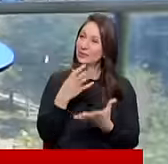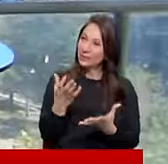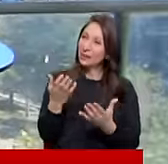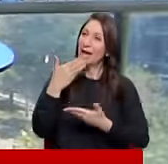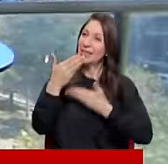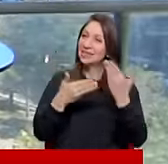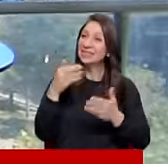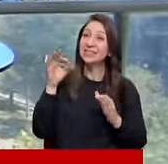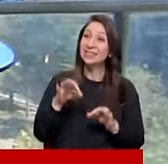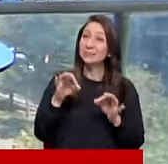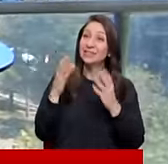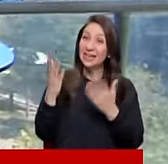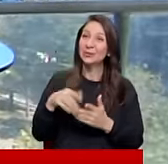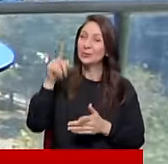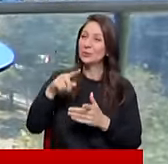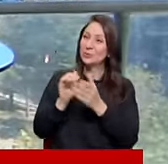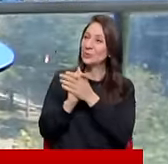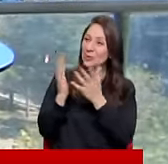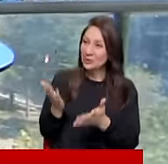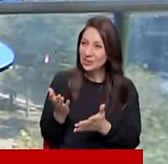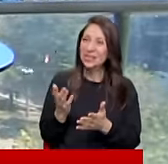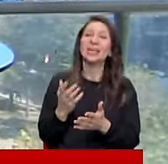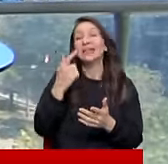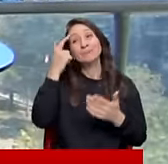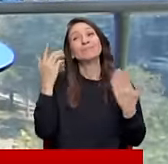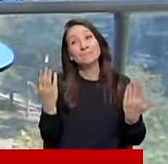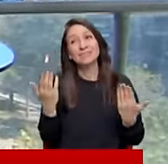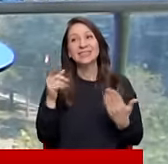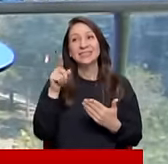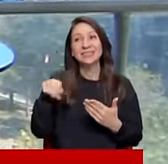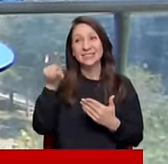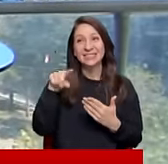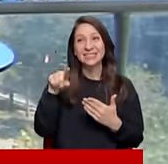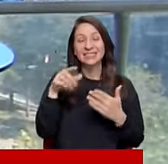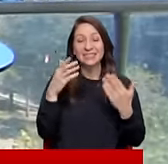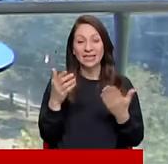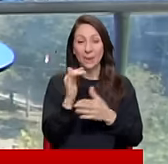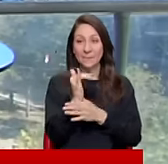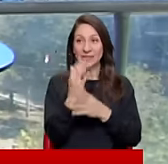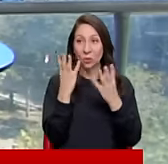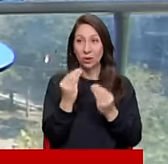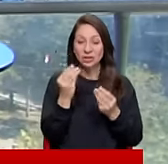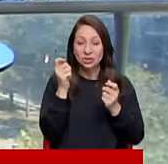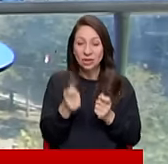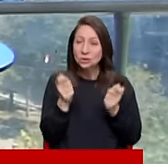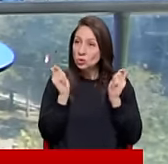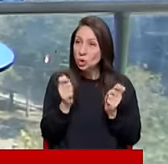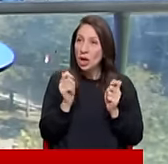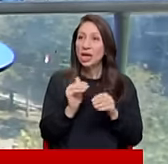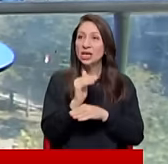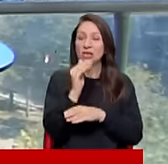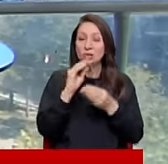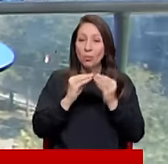ederim, anlattınız. Sağ olun. Şimdiden gününüz kutlu olsun ve dilerim yani sizin zaten mesleki olarak koşullarınız zor,